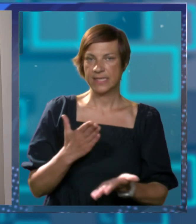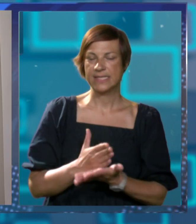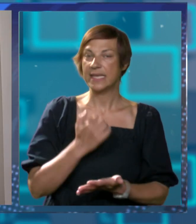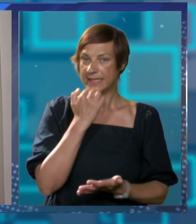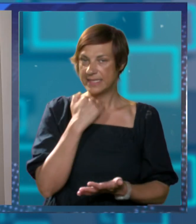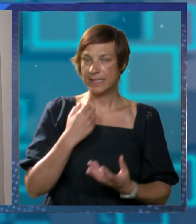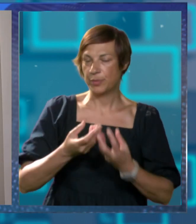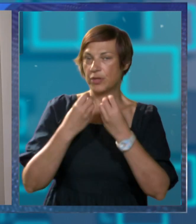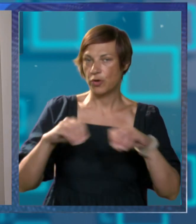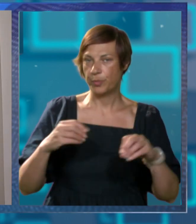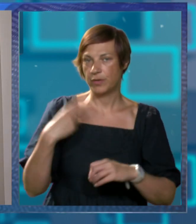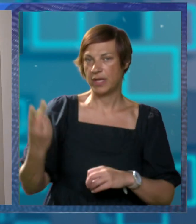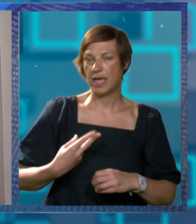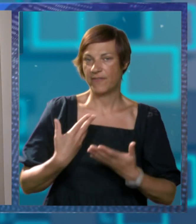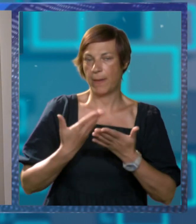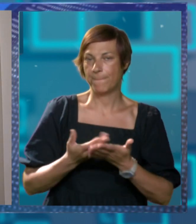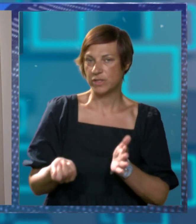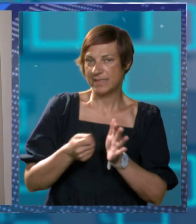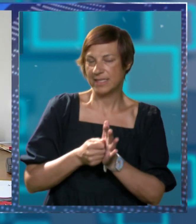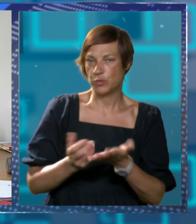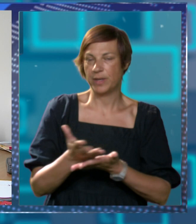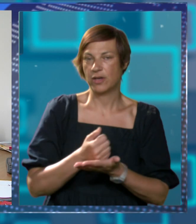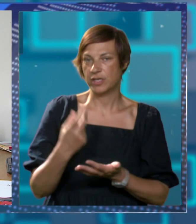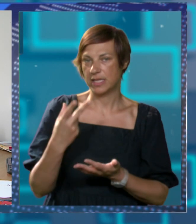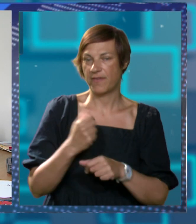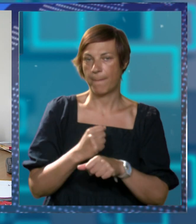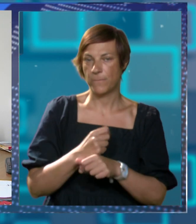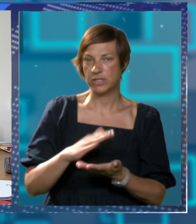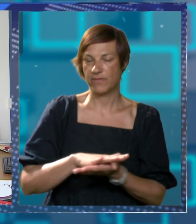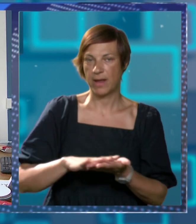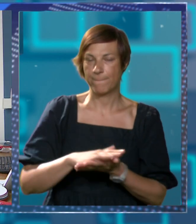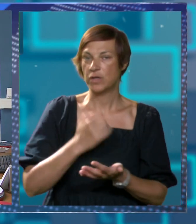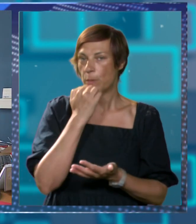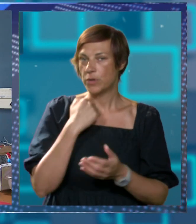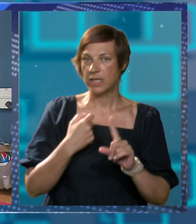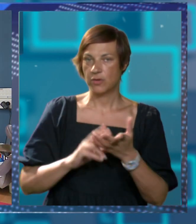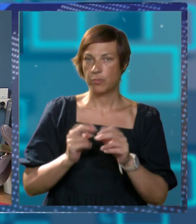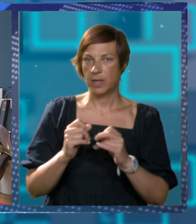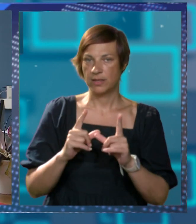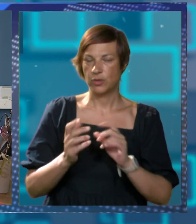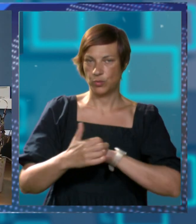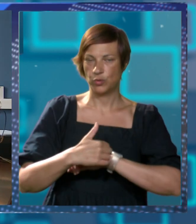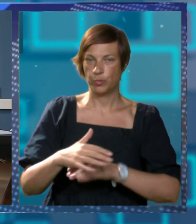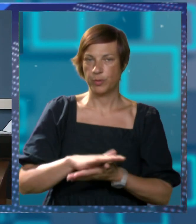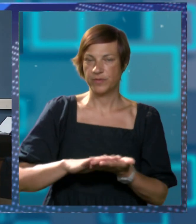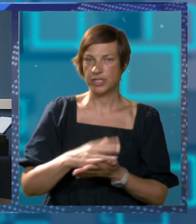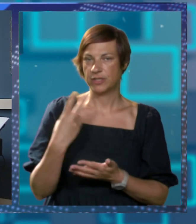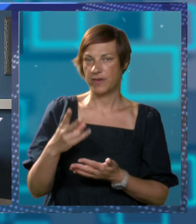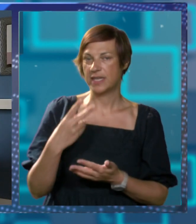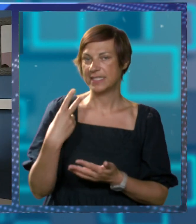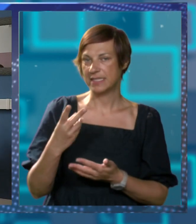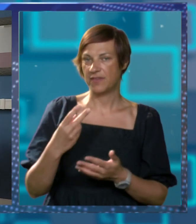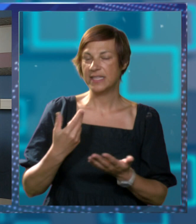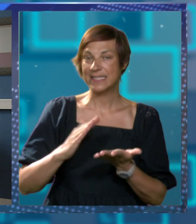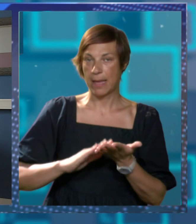Centar za poduzetništvo objavio je javni poziv za subvencionirano korištenje dva poslovna prostora u poduzetničkom inkubatoru Dubrovnik površine 12 i